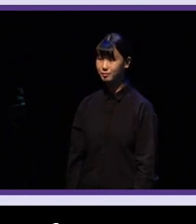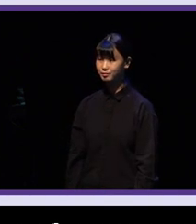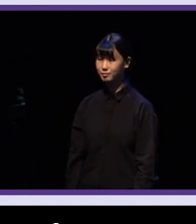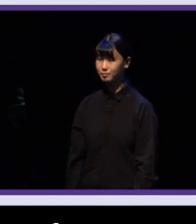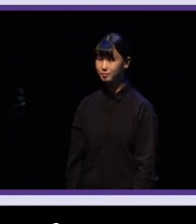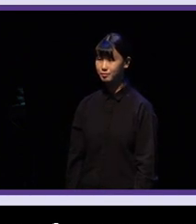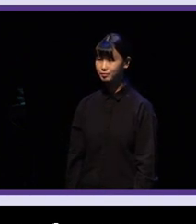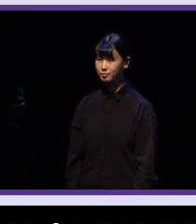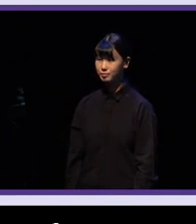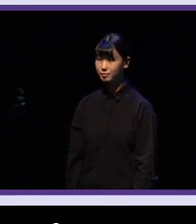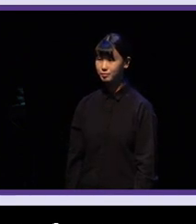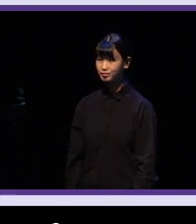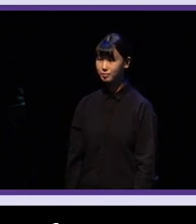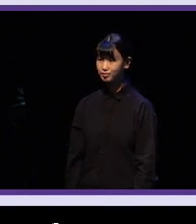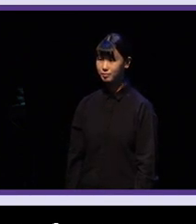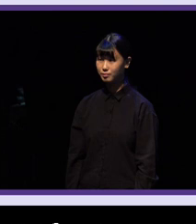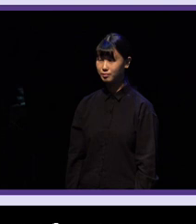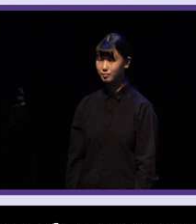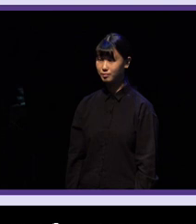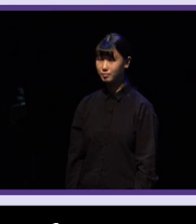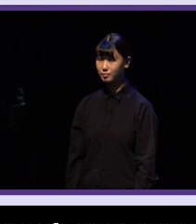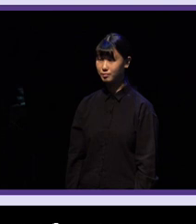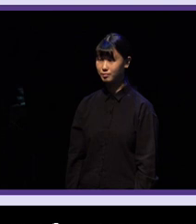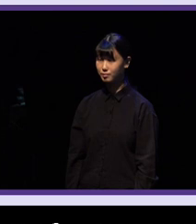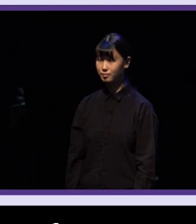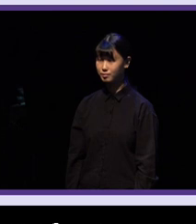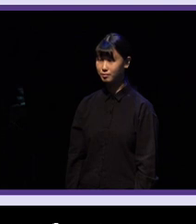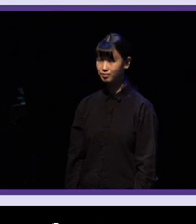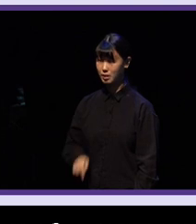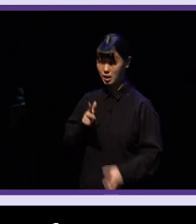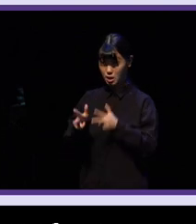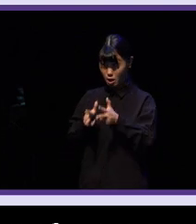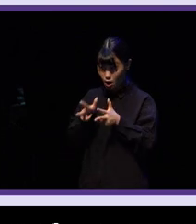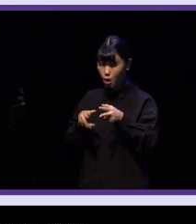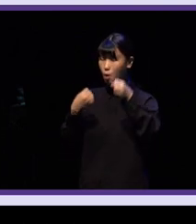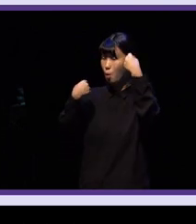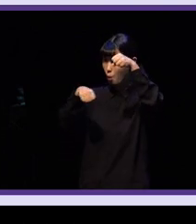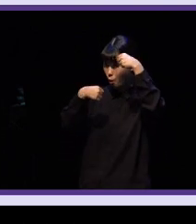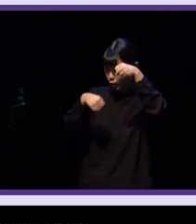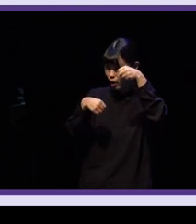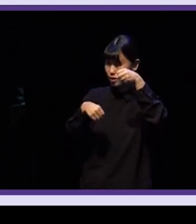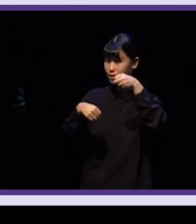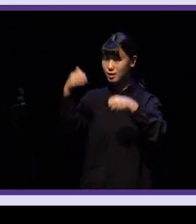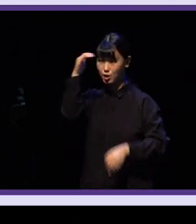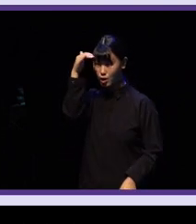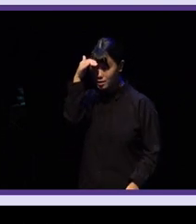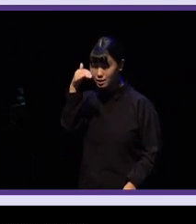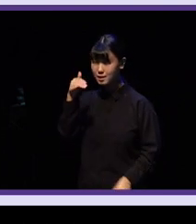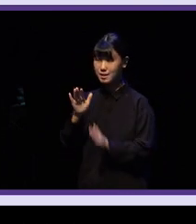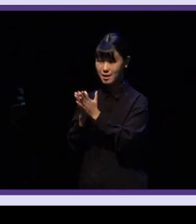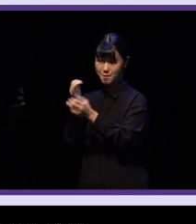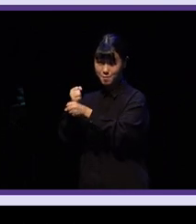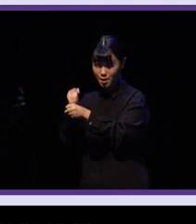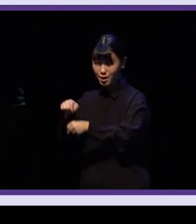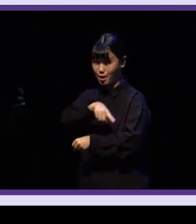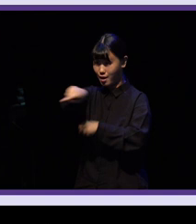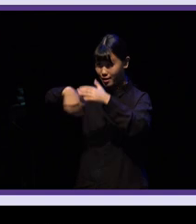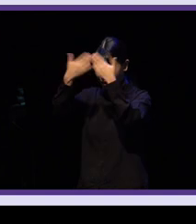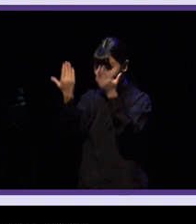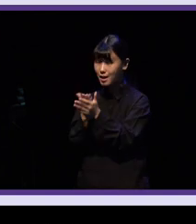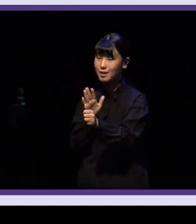네 해당 사업은 공연 전시발간 모두 포함되어 있는 사업입니다